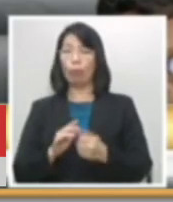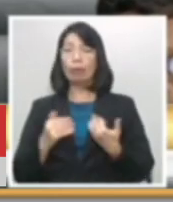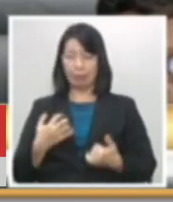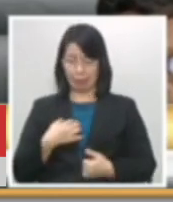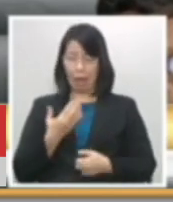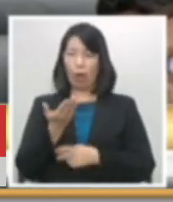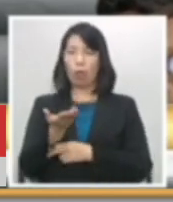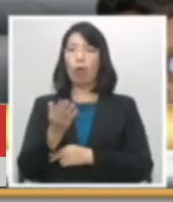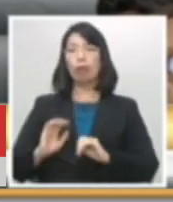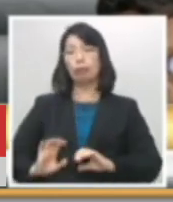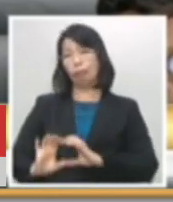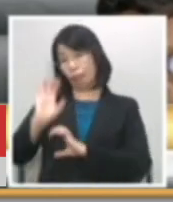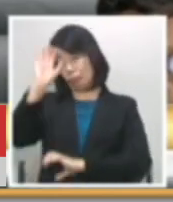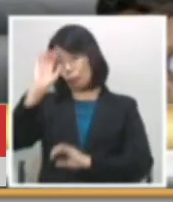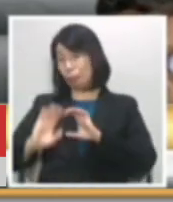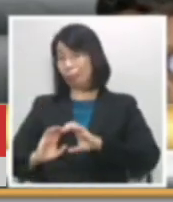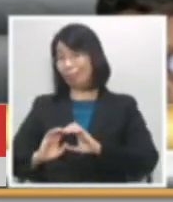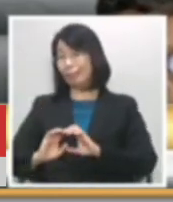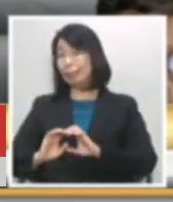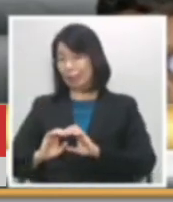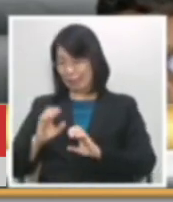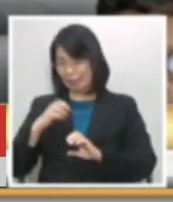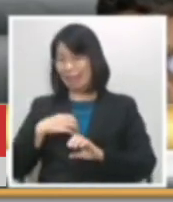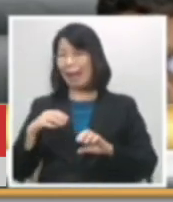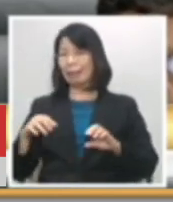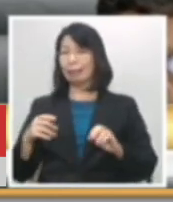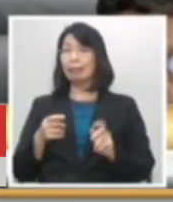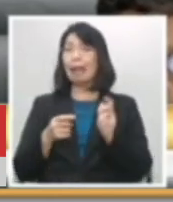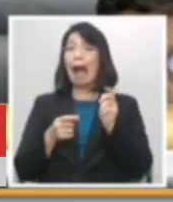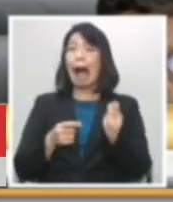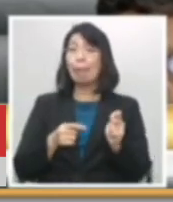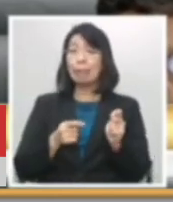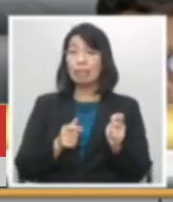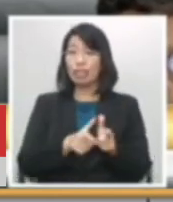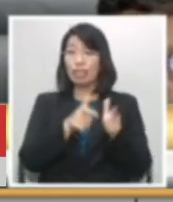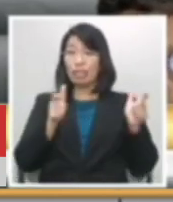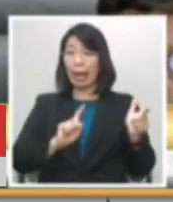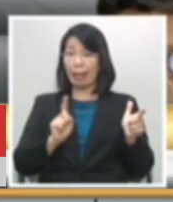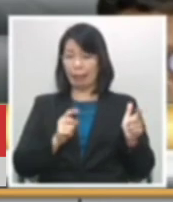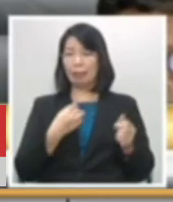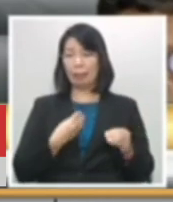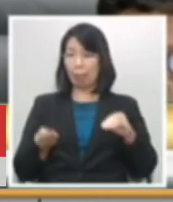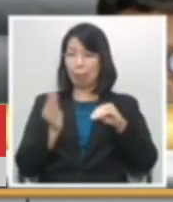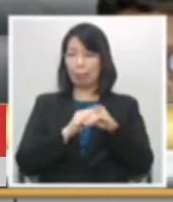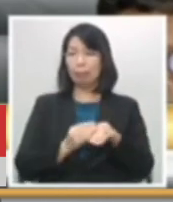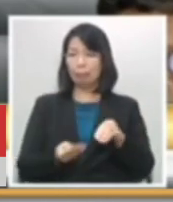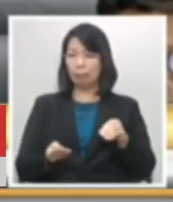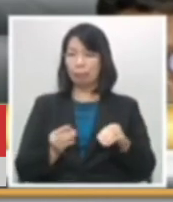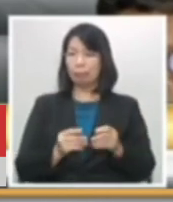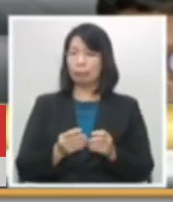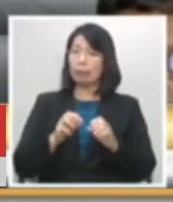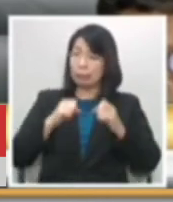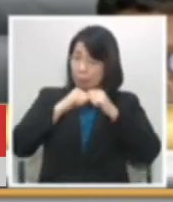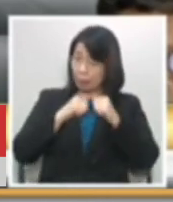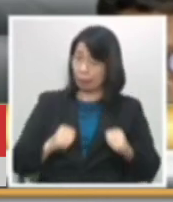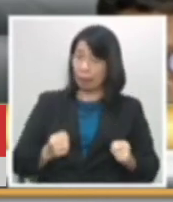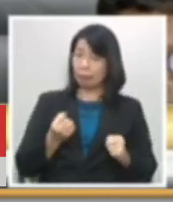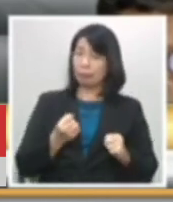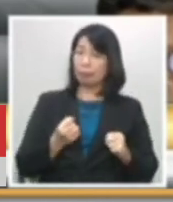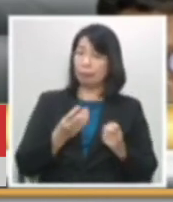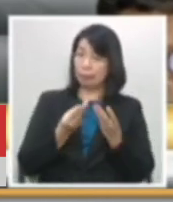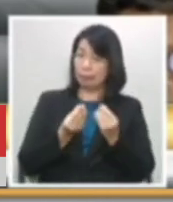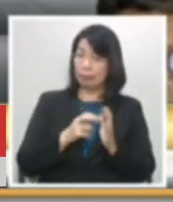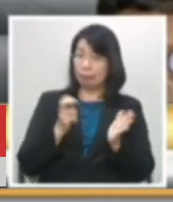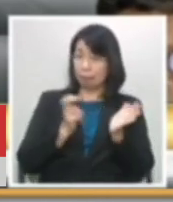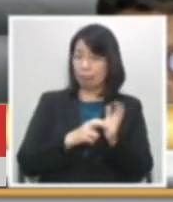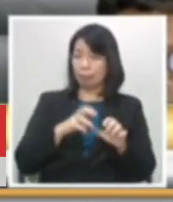นักงานที่ดินอำเภอยกฐานะขีดความสามารถขึ้นมาให้จัดการสามารถออกโฉน